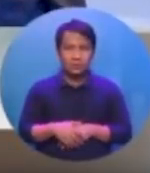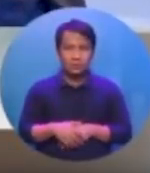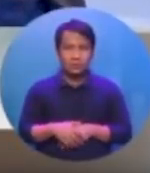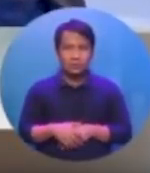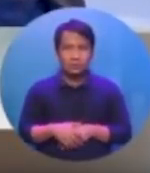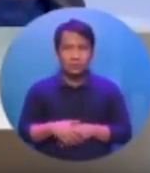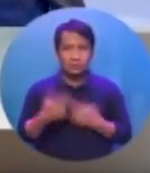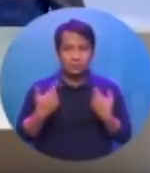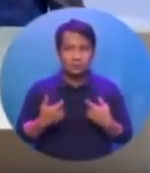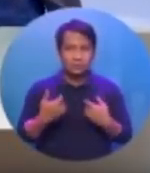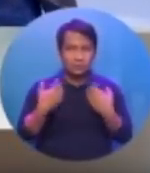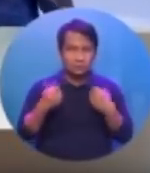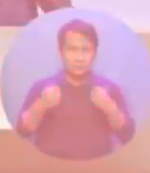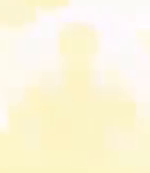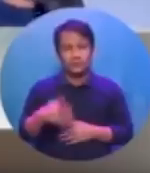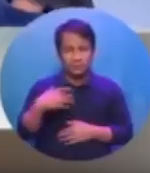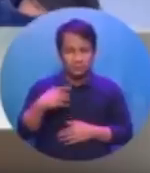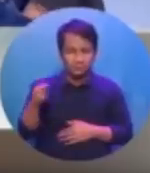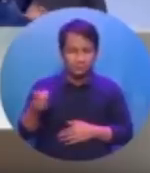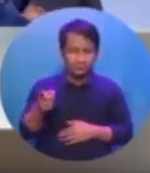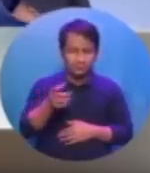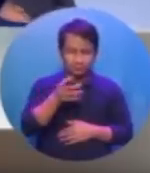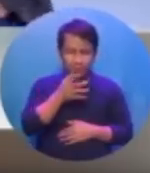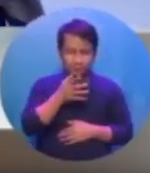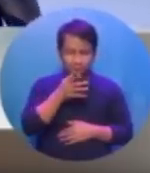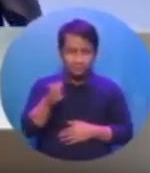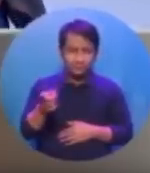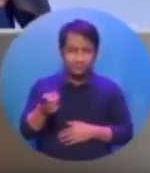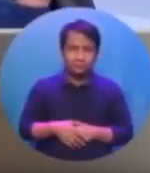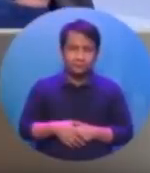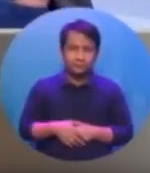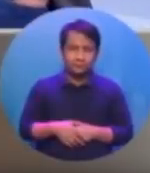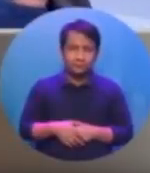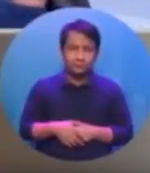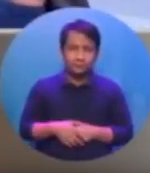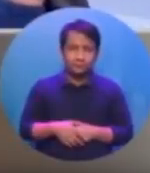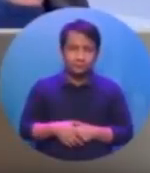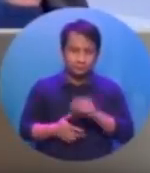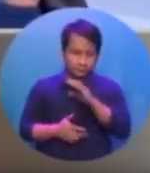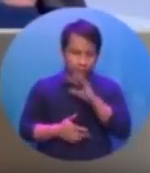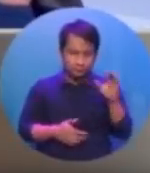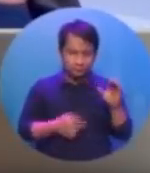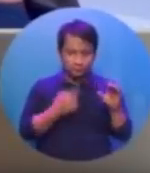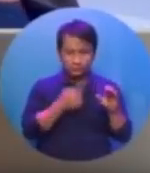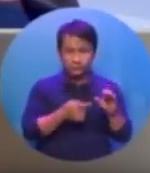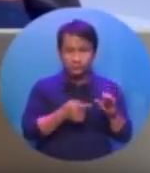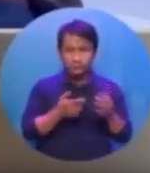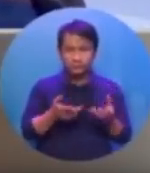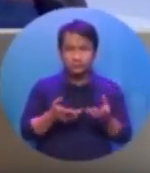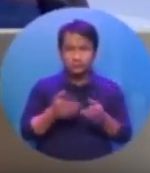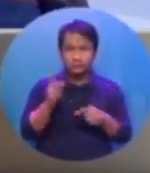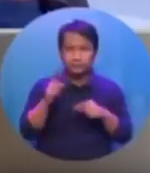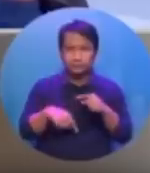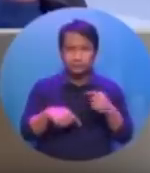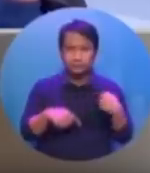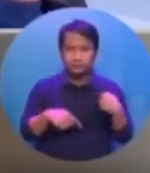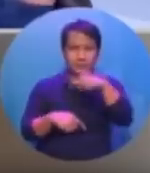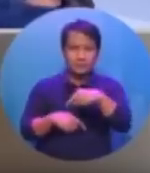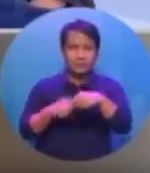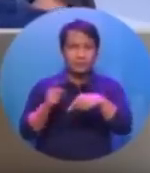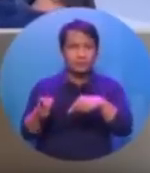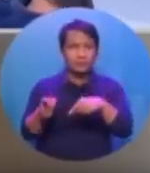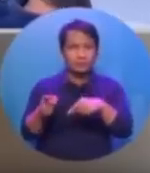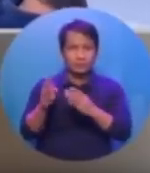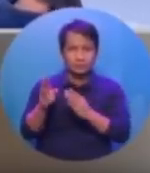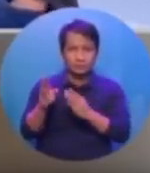wan dito, ulan. Nanay, yung nanay ng bata sa Caloocan. Okay, kailangan pumunta ka